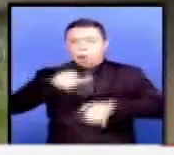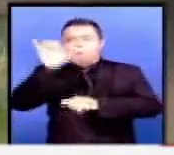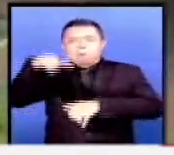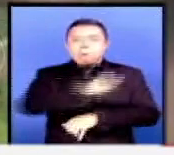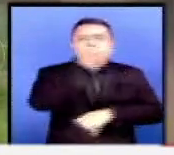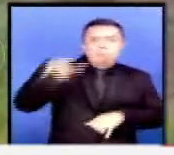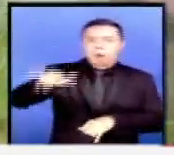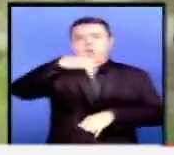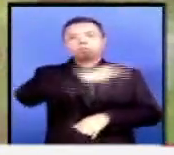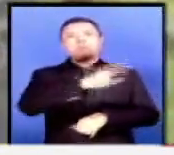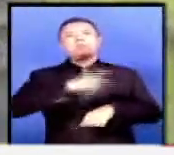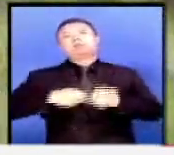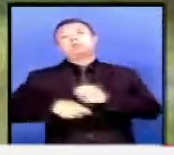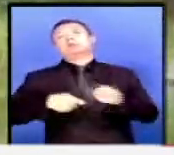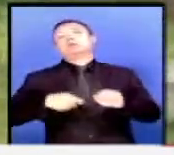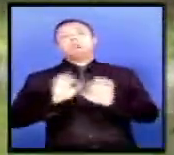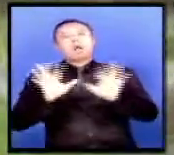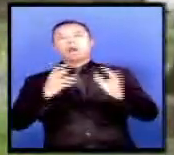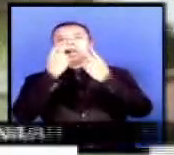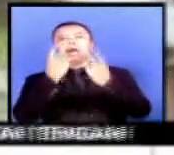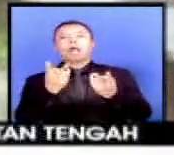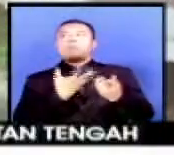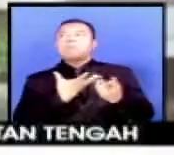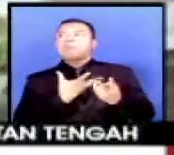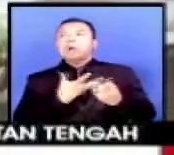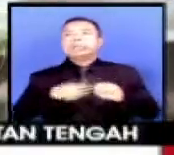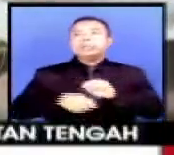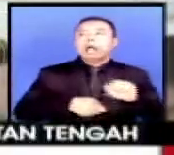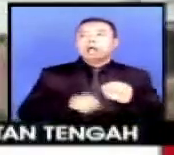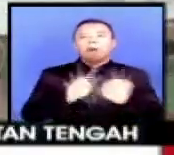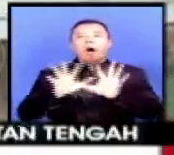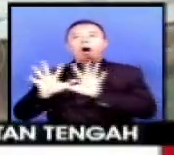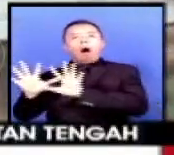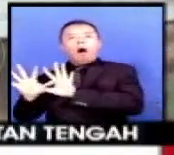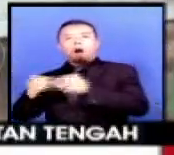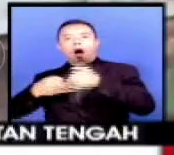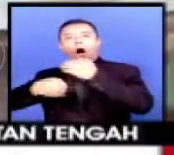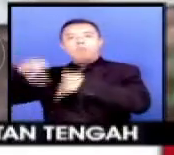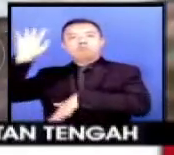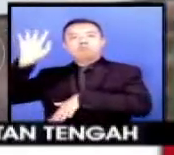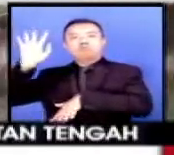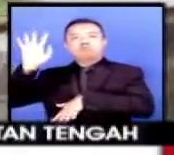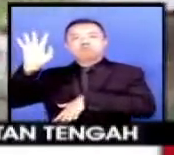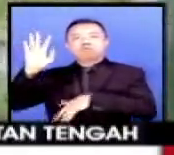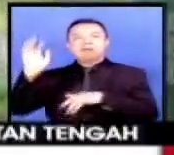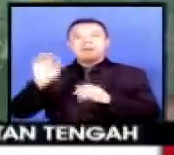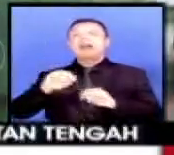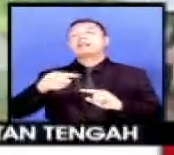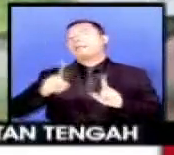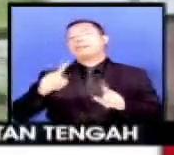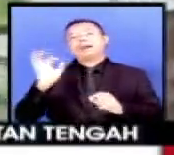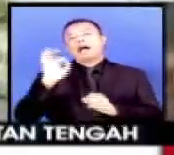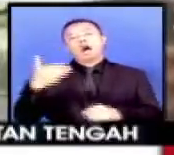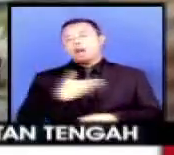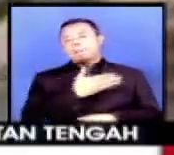kemarin. Sejumlah warga yang menyaksikan prosesi penyembelihan hewan kurban pun lari berhamburan untuk menyelamatkan diri. Beruntung tidak ada warga